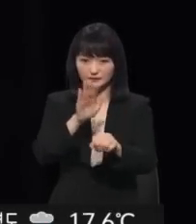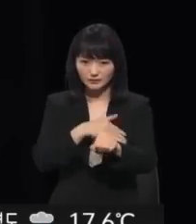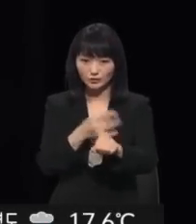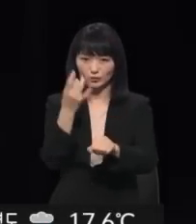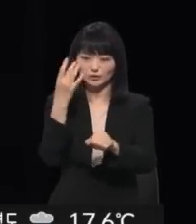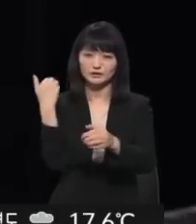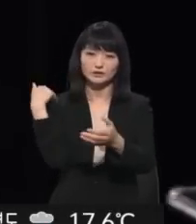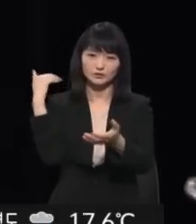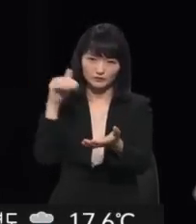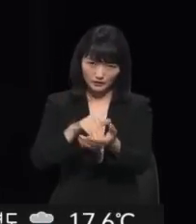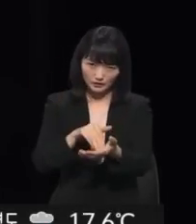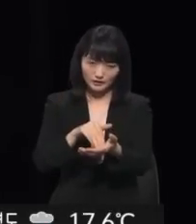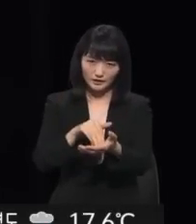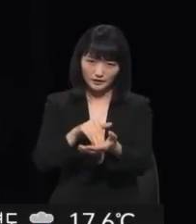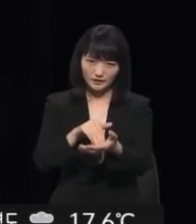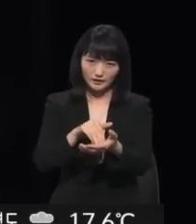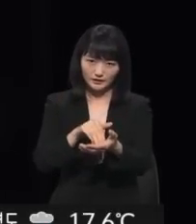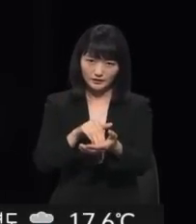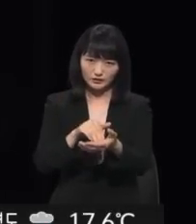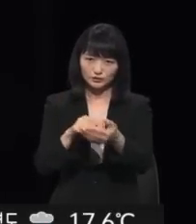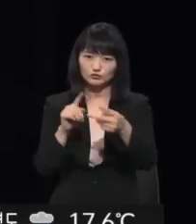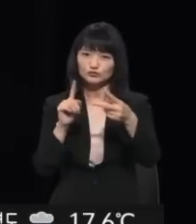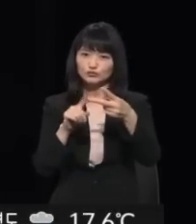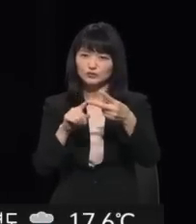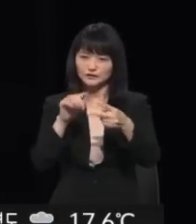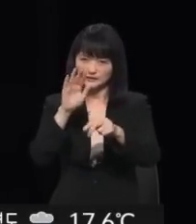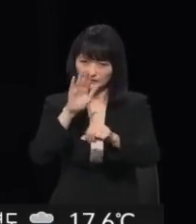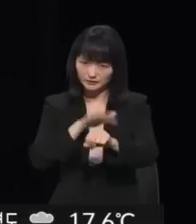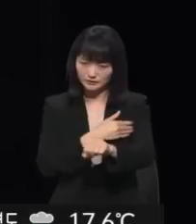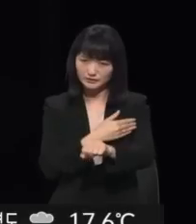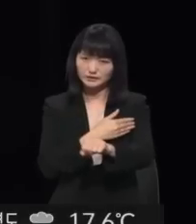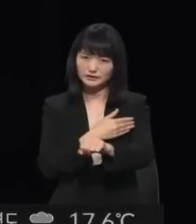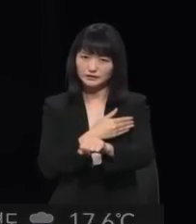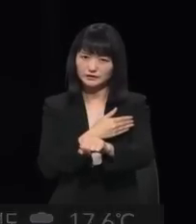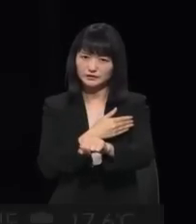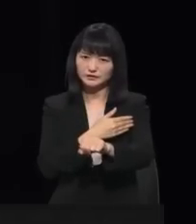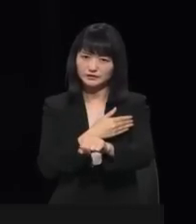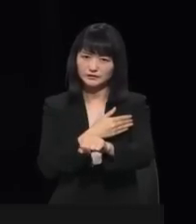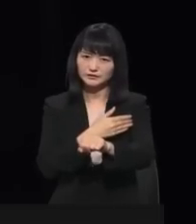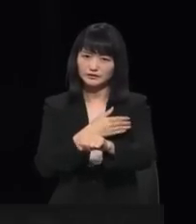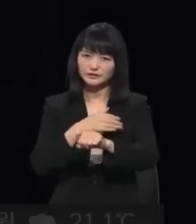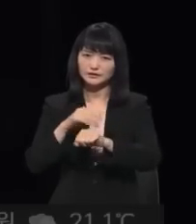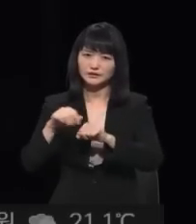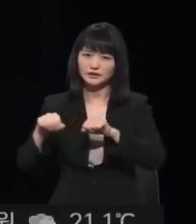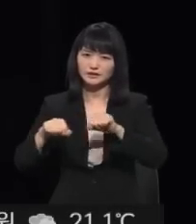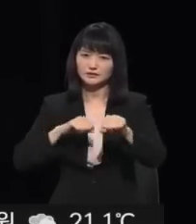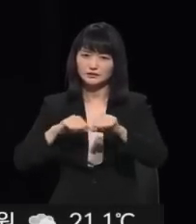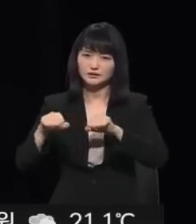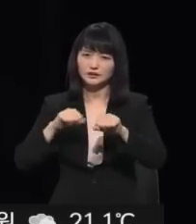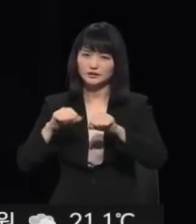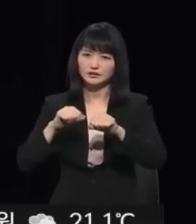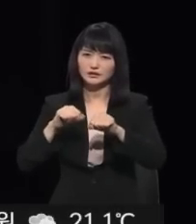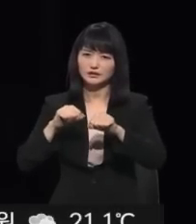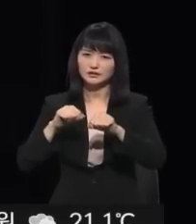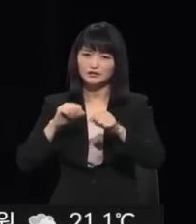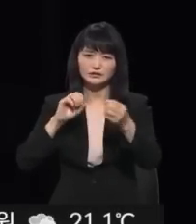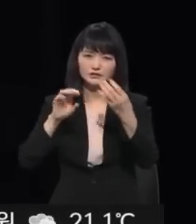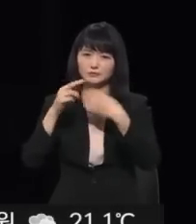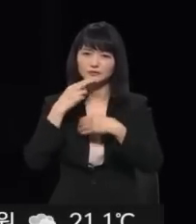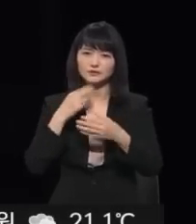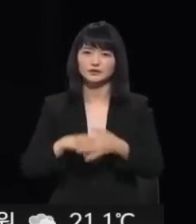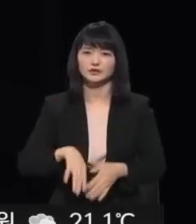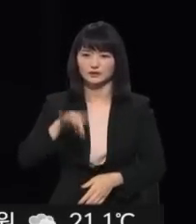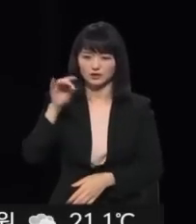하는데 두 번째 맞을 잘못되어서 두번째 마저 잘못 껴서 하려고 하면 답 없네요 처음부터